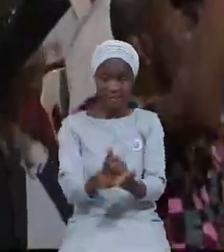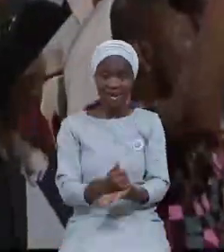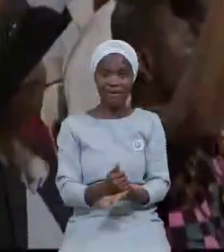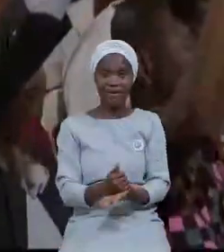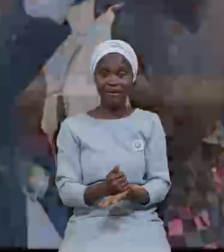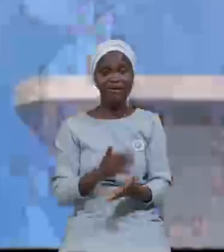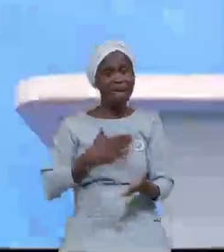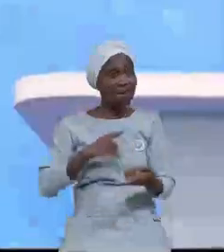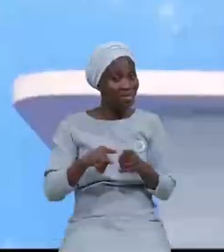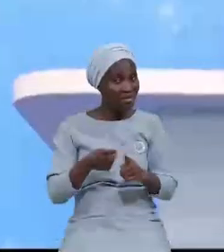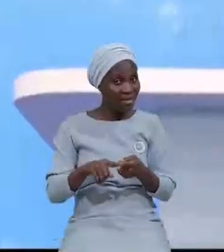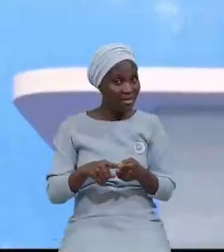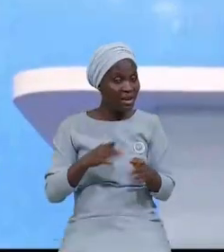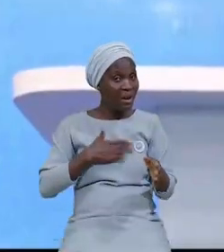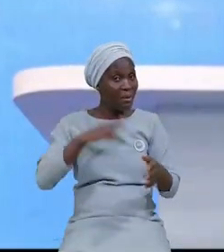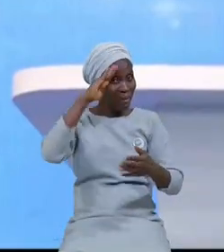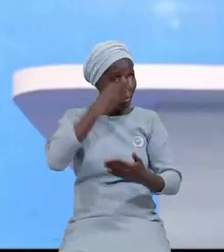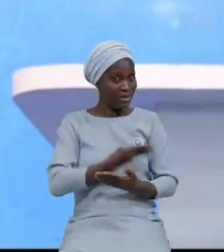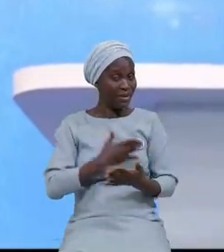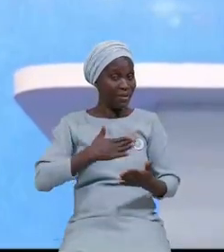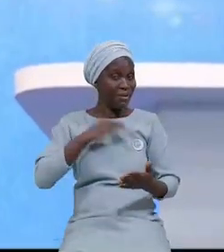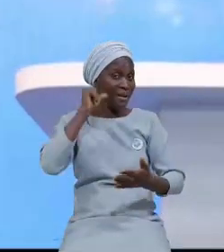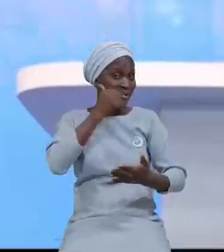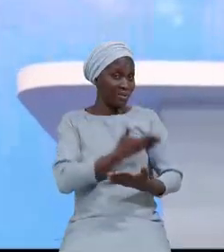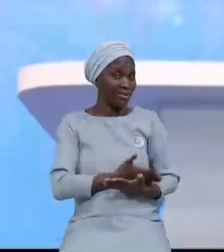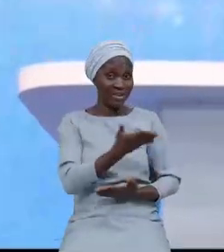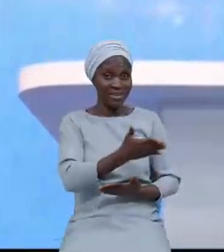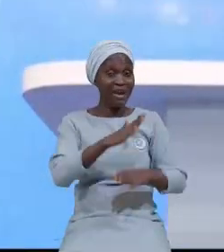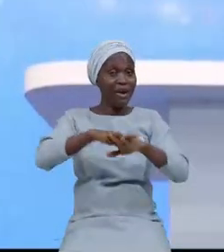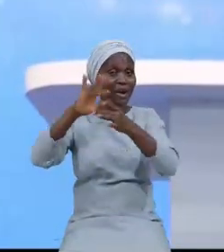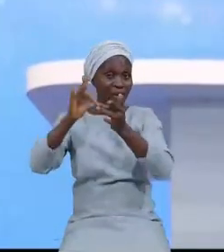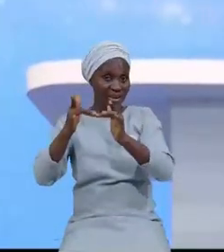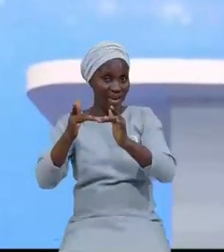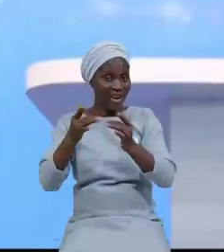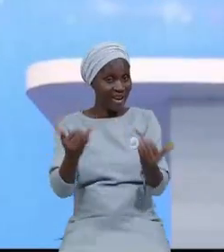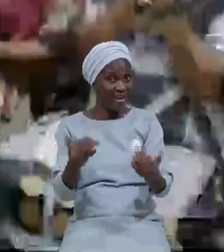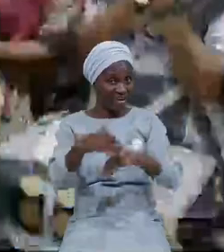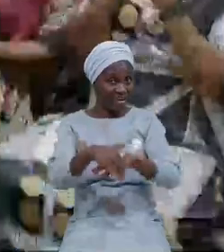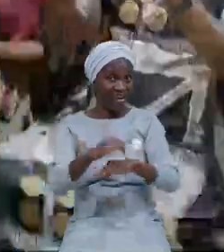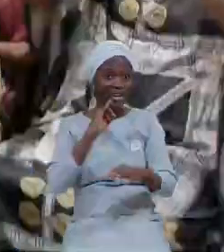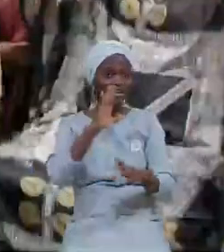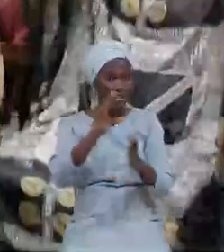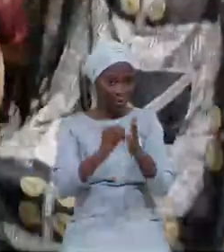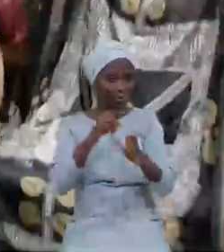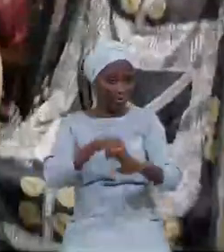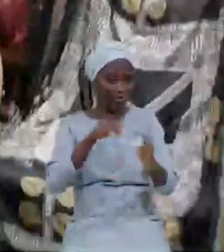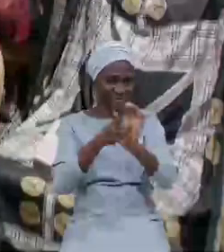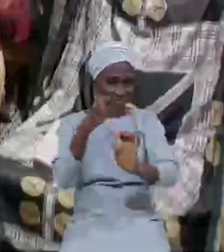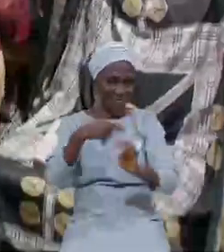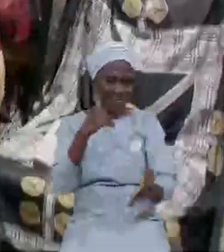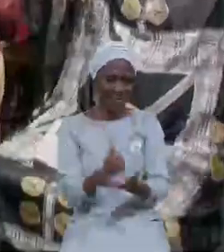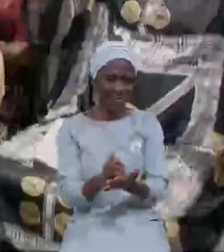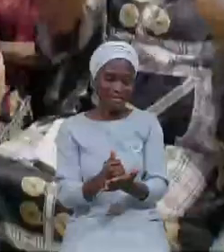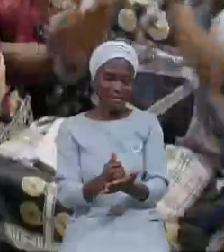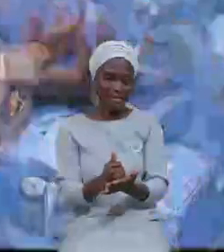toi mon ami mon fils ma fille là-bas en ligne ce soir c'est ta